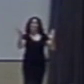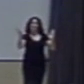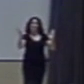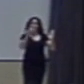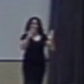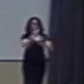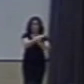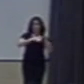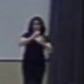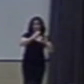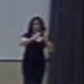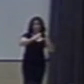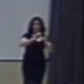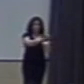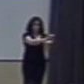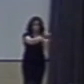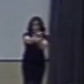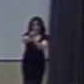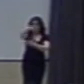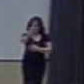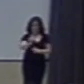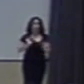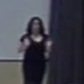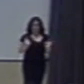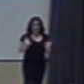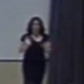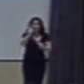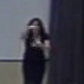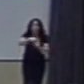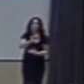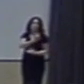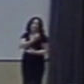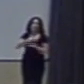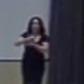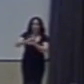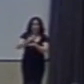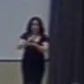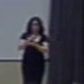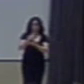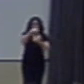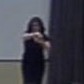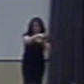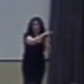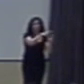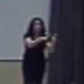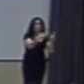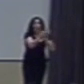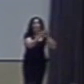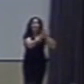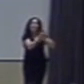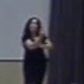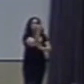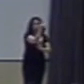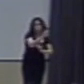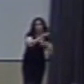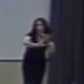mèdia. L'altre dia llegia en el sindicat de periodistes en un fòrum, deia una persona que deia, no?, que és col·laborador i és un